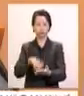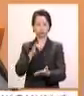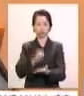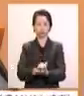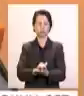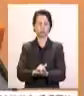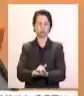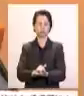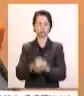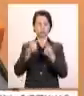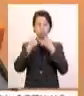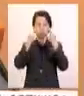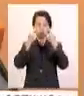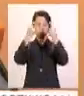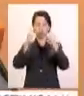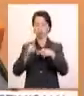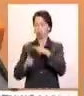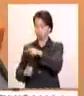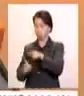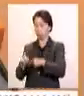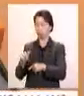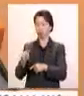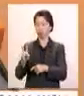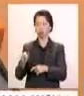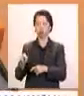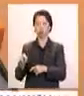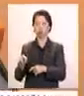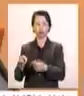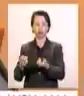bahawa kejayaan dia bukan saja